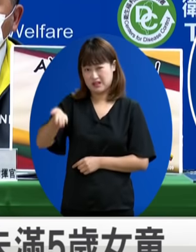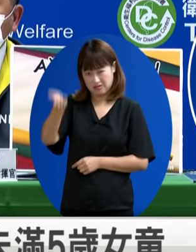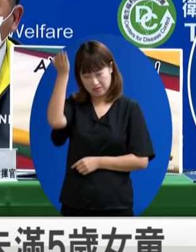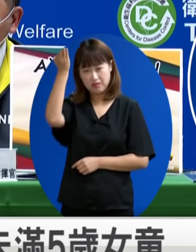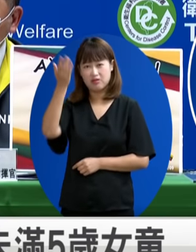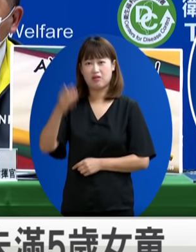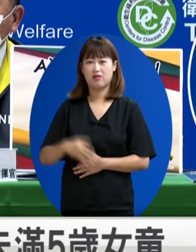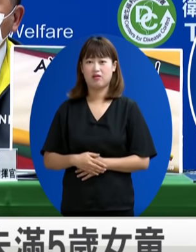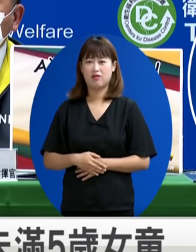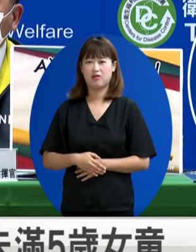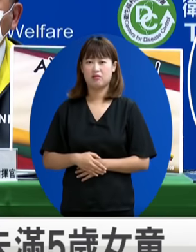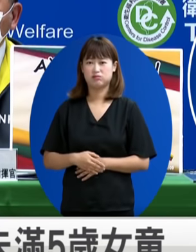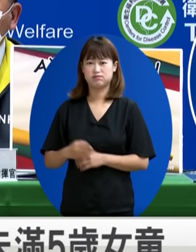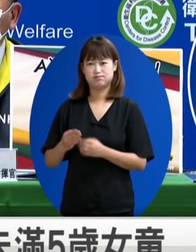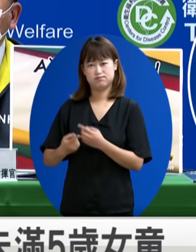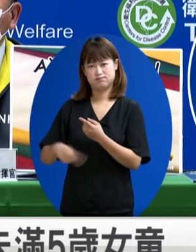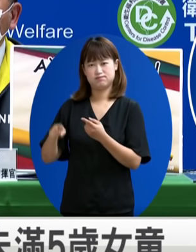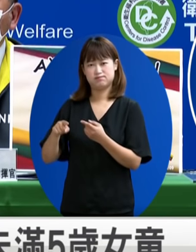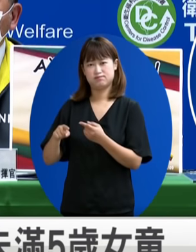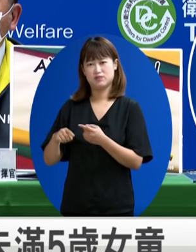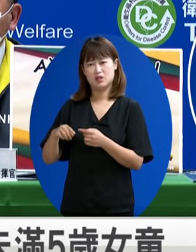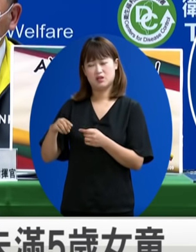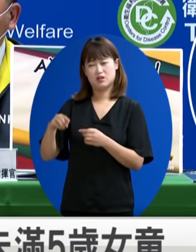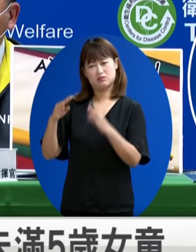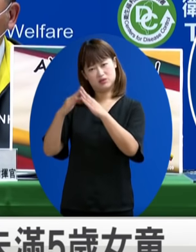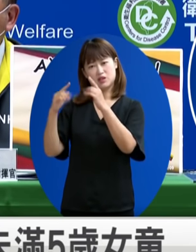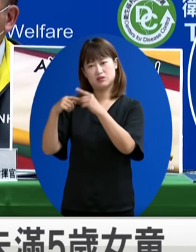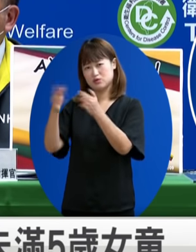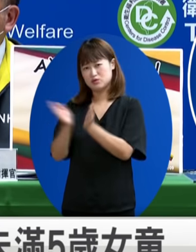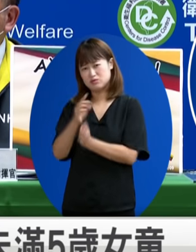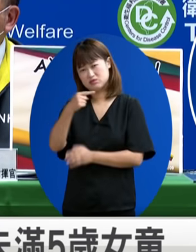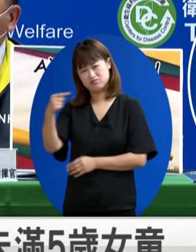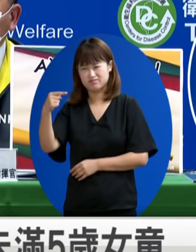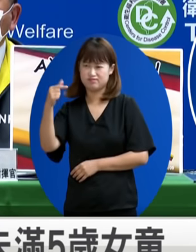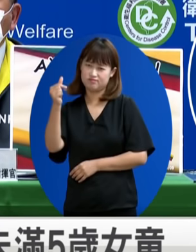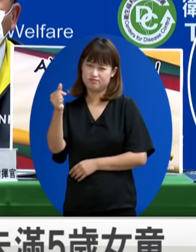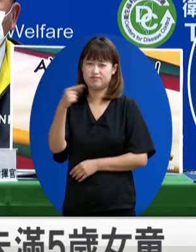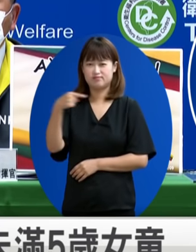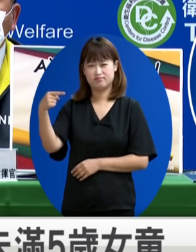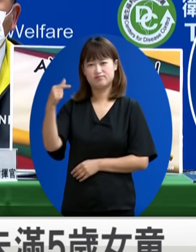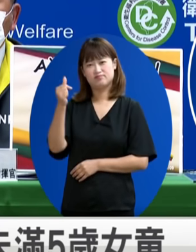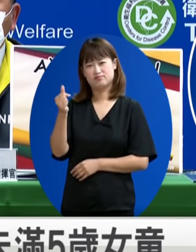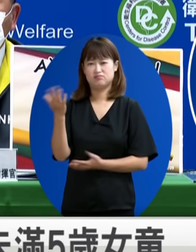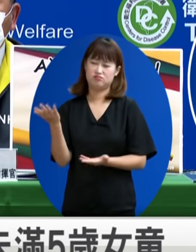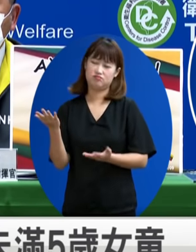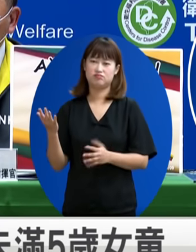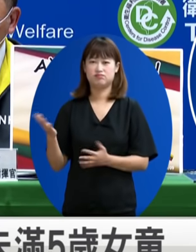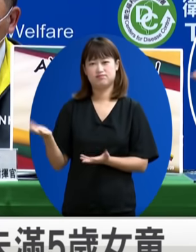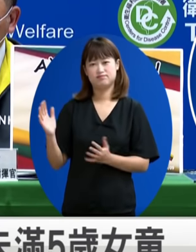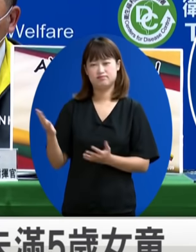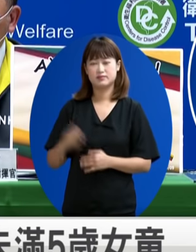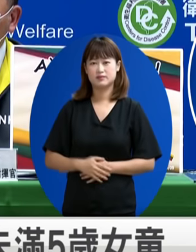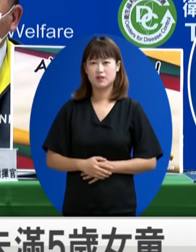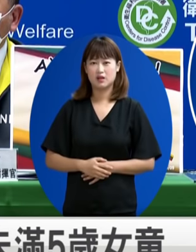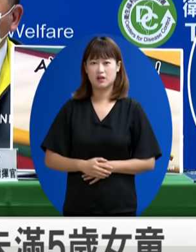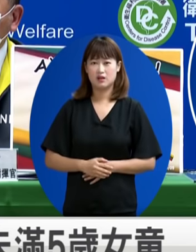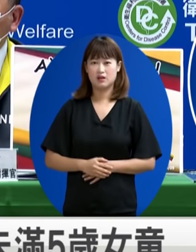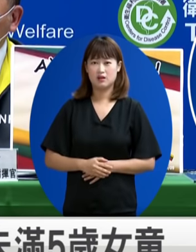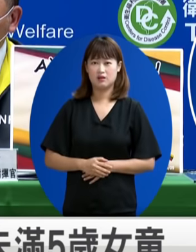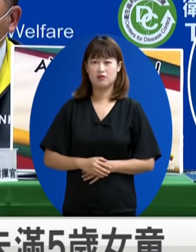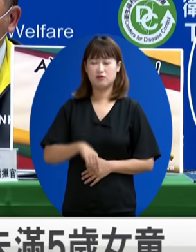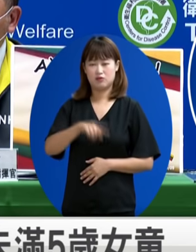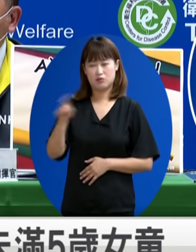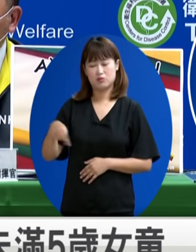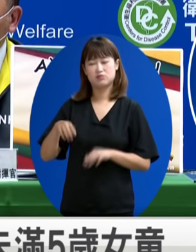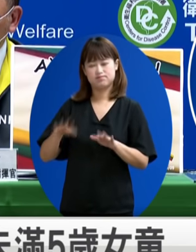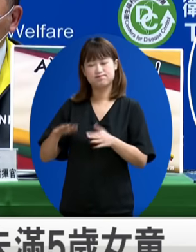实我们再过来最近再出来他也是阴性，所以是在阴阴阳阳的这样的一个情况。好，那我们还是把它列